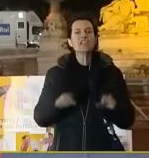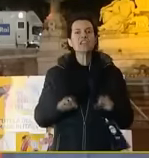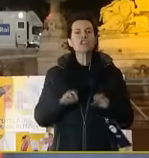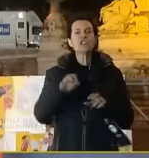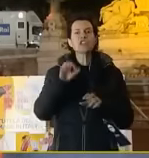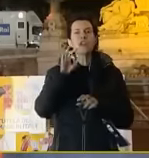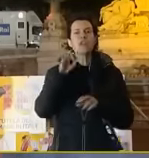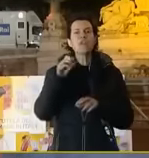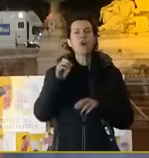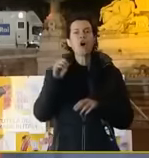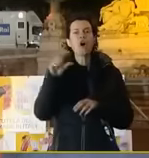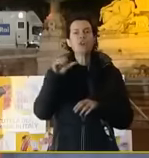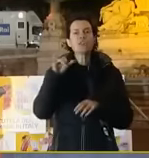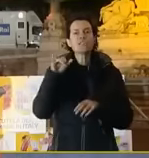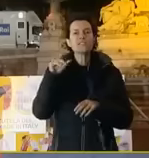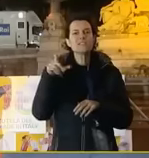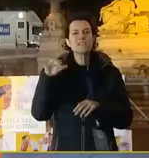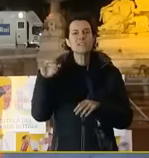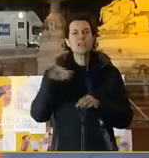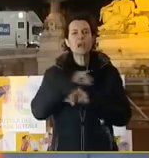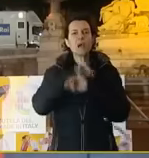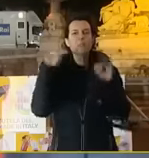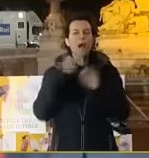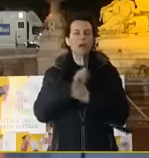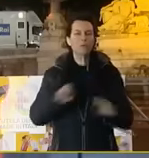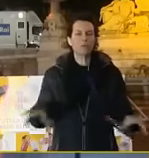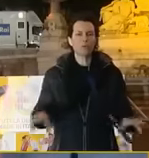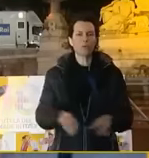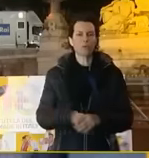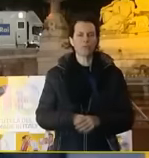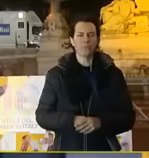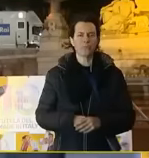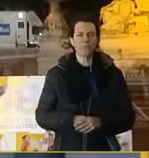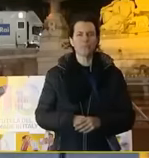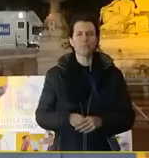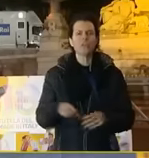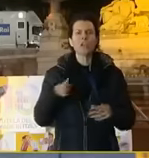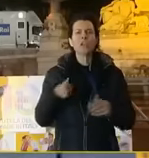e potremo finalmente essere un paese 100% rinnovabile.